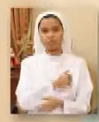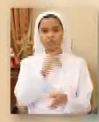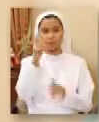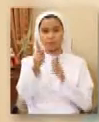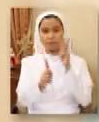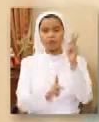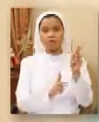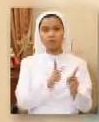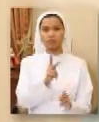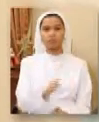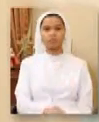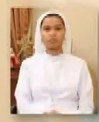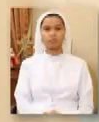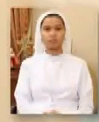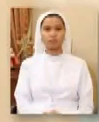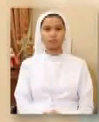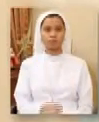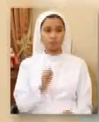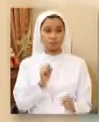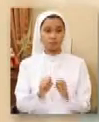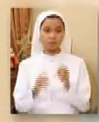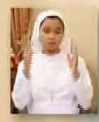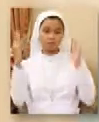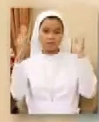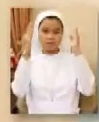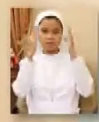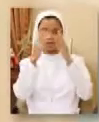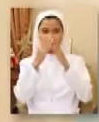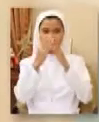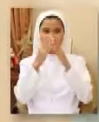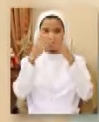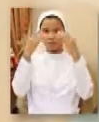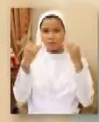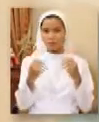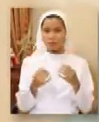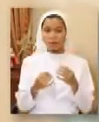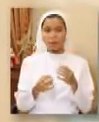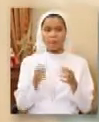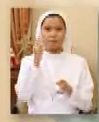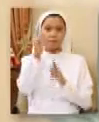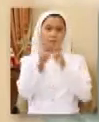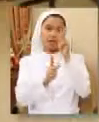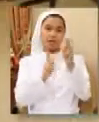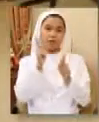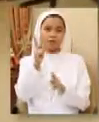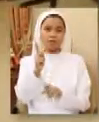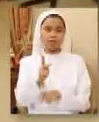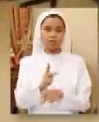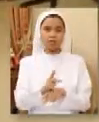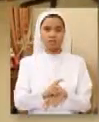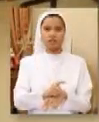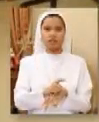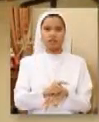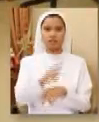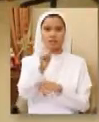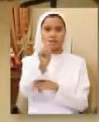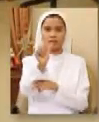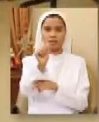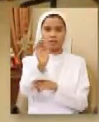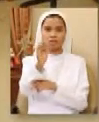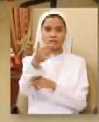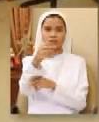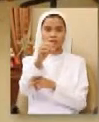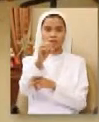Bishop, napakasaya, masaya-masaya ang mga taga-Tabcon at sa mga taga-Goa. Yes. For your presence and then